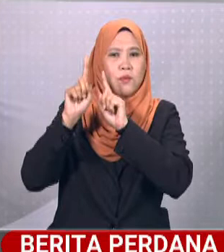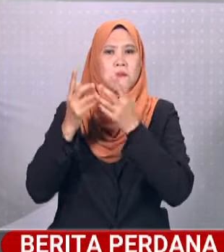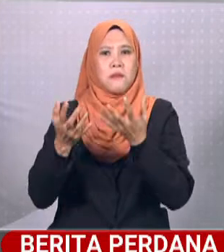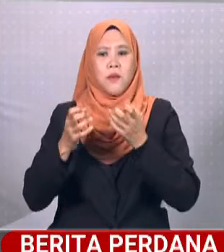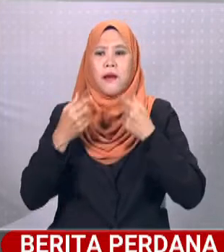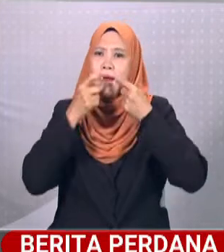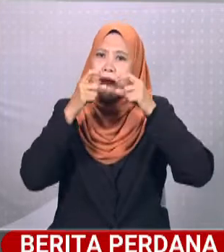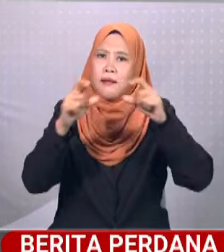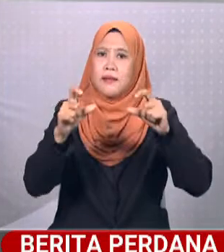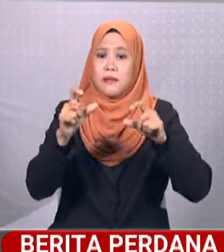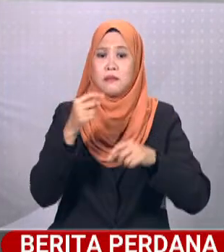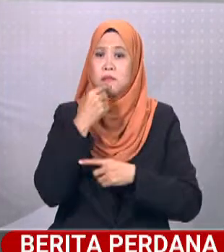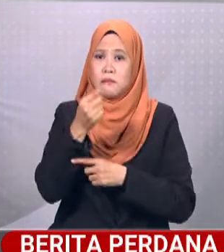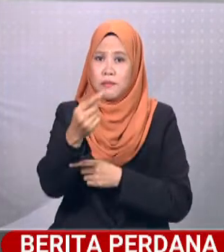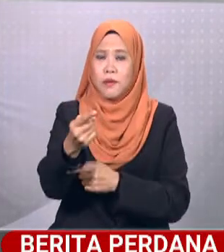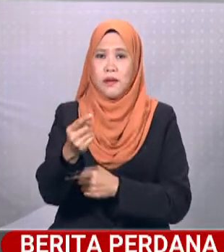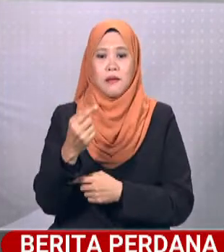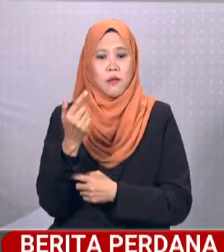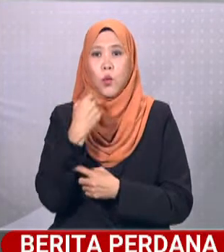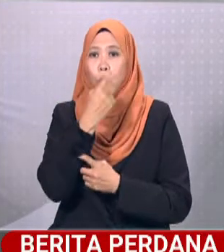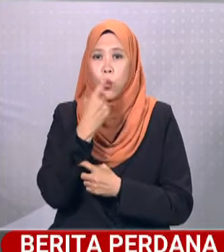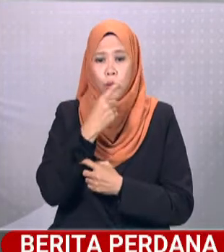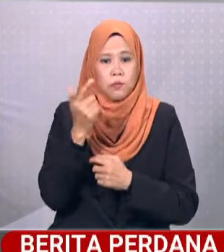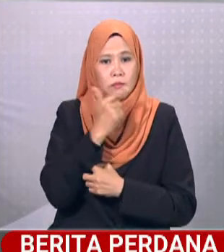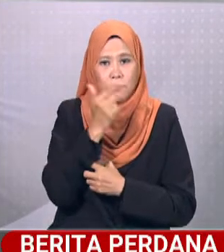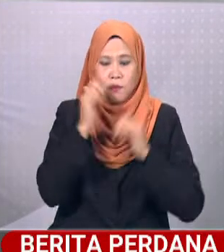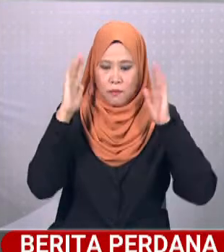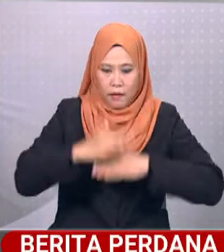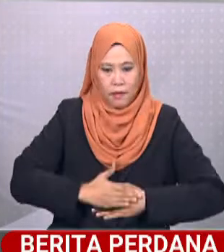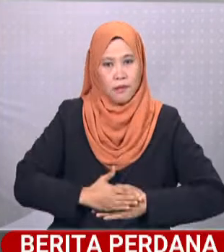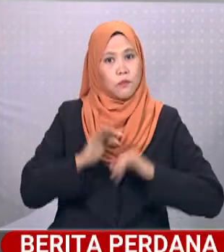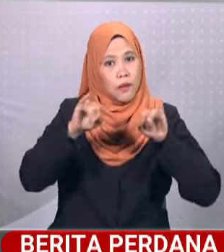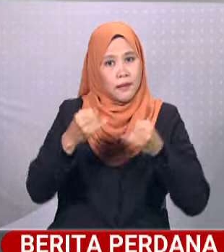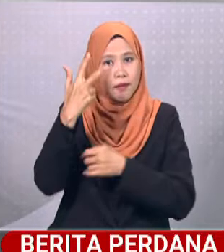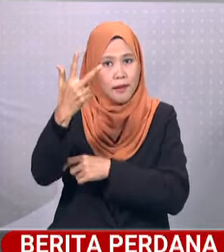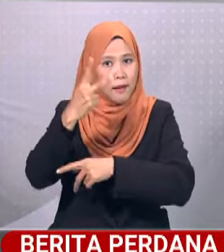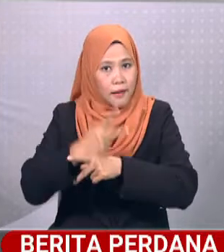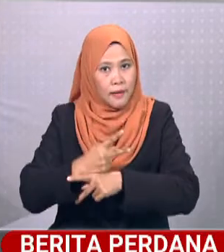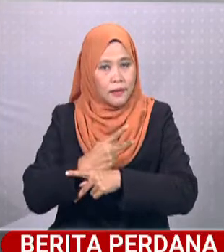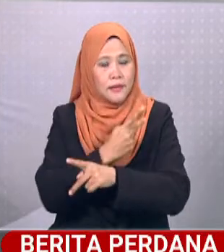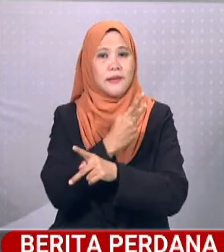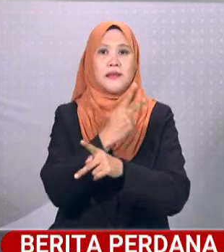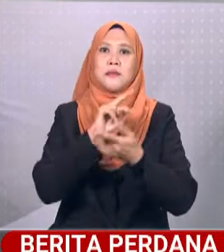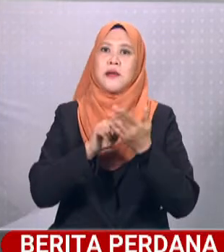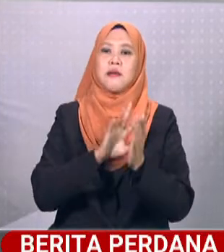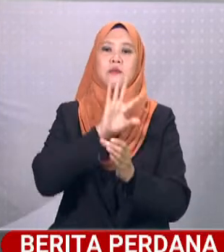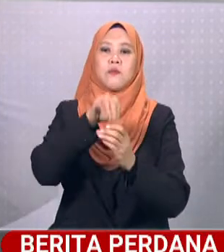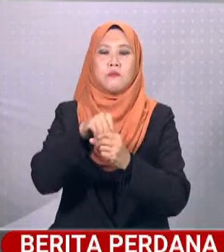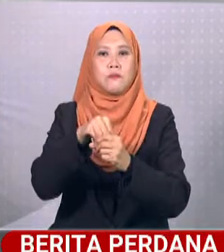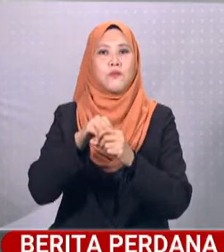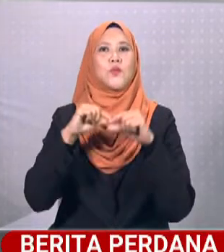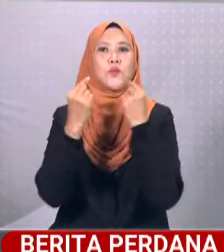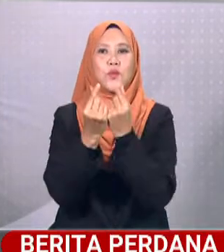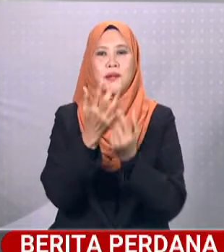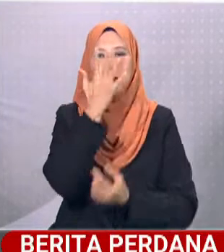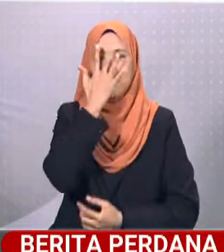hadis yang menyebut bahawa sesiapa yang tidak menunaikan solat Jumaat sebanyak 3 kali, maka ia termasuk dalam golongan munafik.